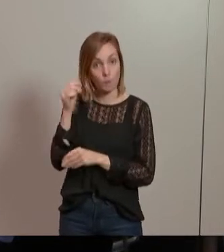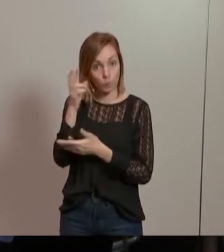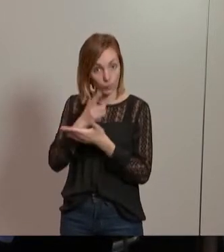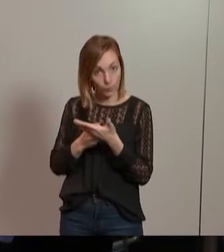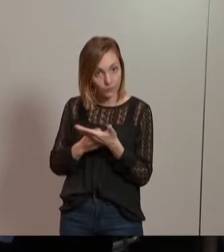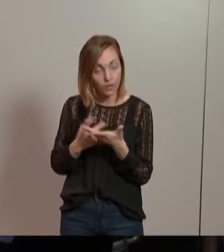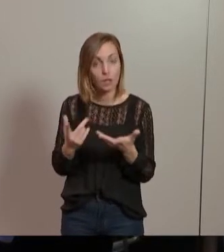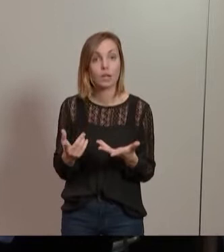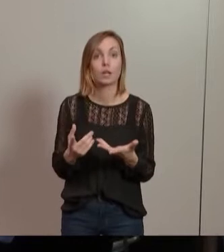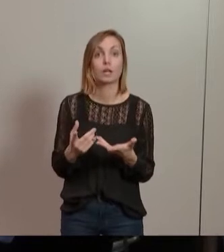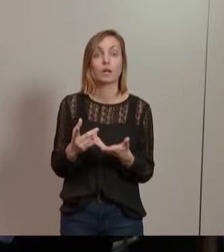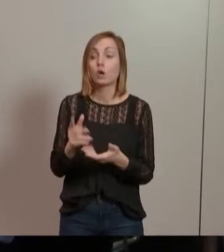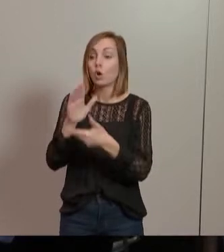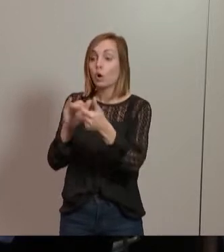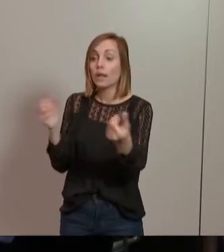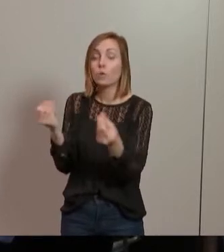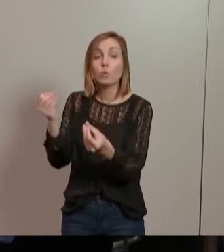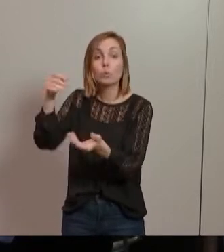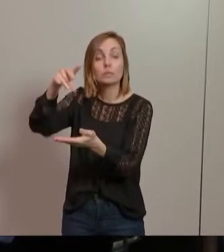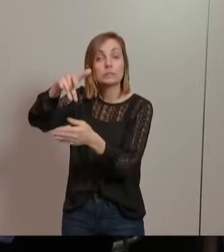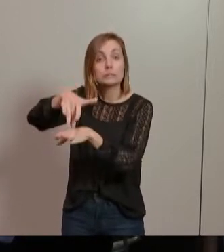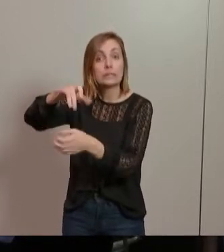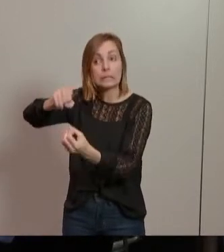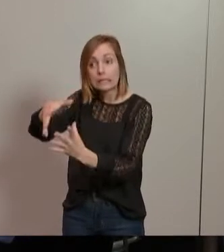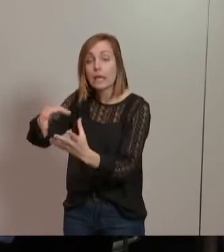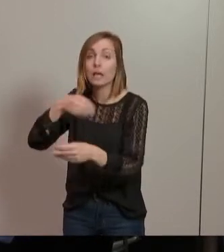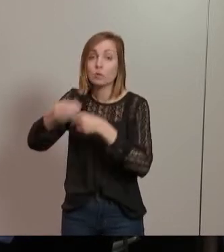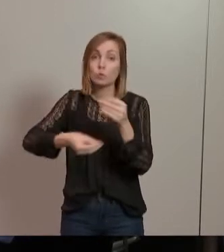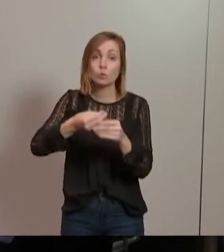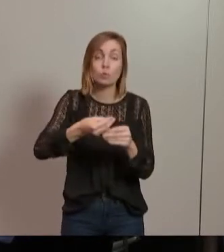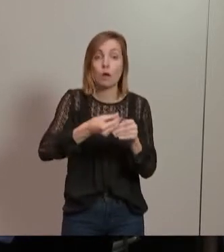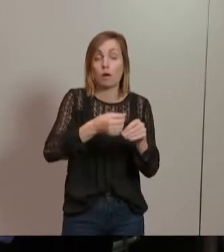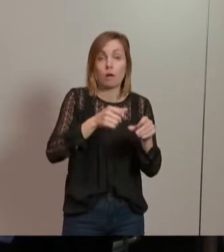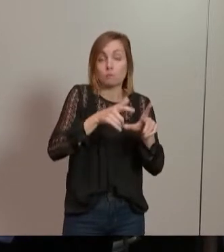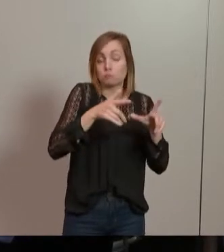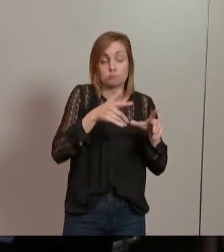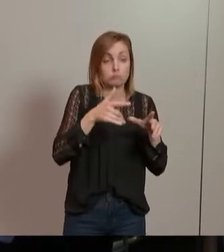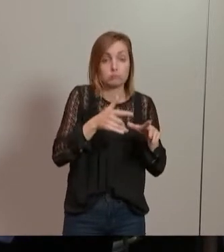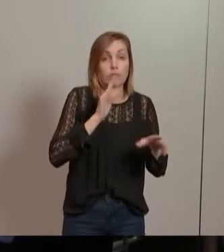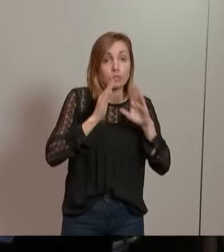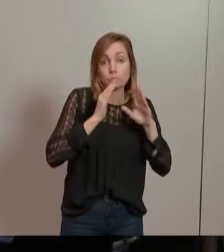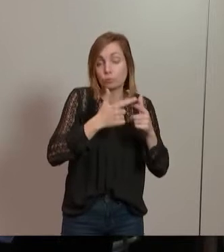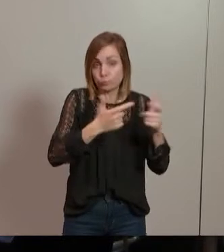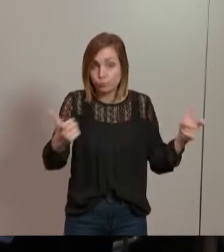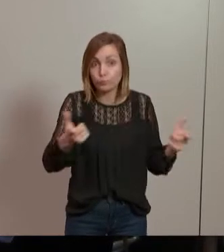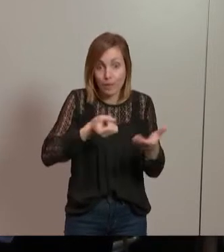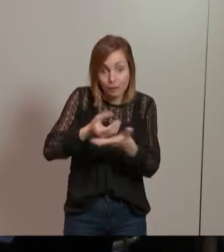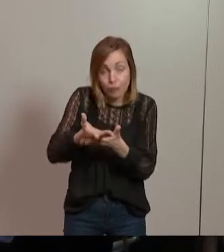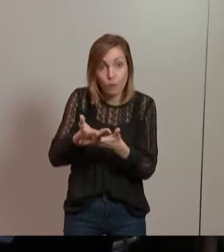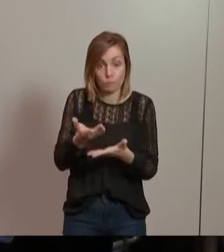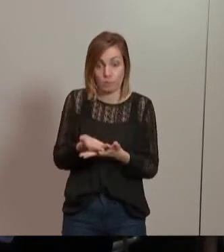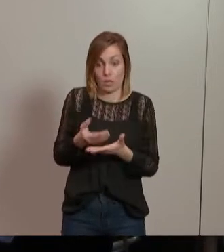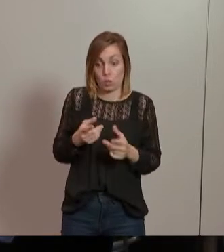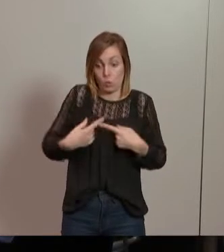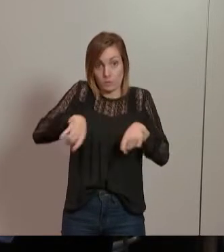communication dédiée, alors avec relais sur le site internet, les réseaux sociaux et autres, pour d'une part informer du renouvellement de la commission